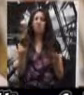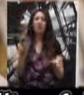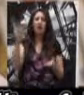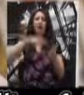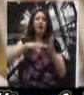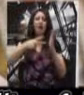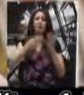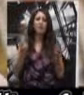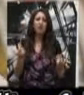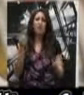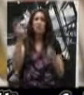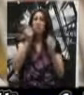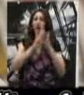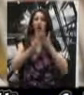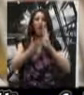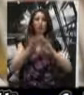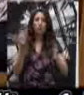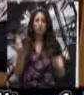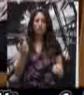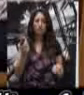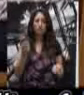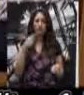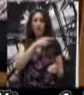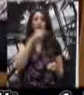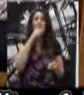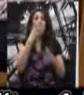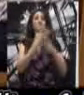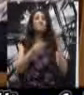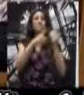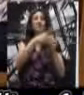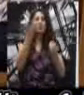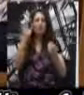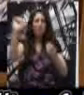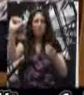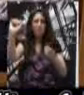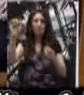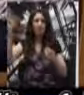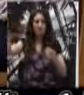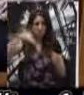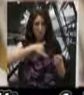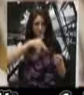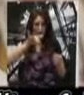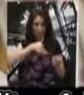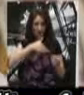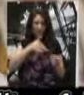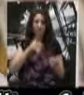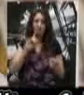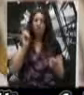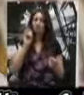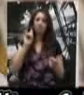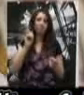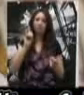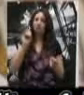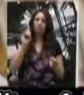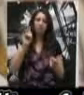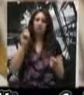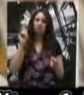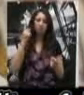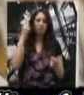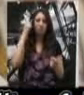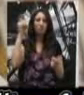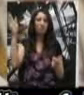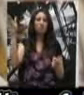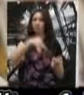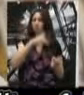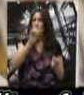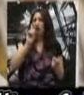برضه، هو غلبان يعني، ما معهوش هيعمل ايه. طب وبنات اللي انت جهزتيهم دول مش جوازهم يسدوا حتى حاجه؟ مش جوازهم، هم عارفيننا اساسا، هم اصلا مش